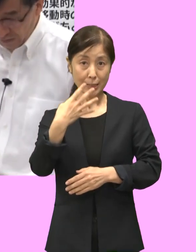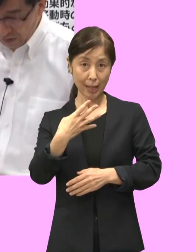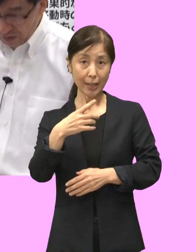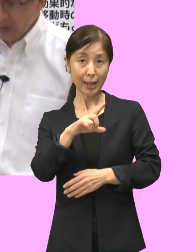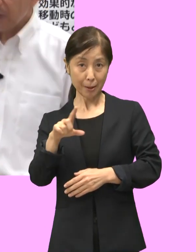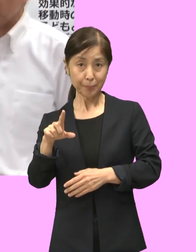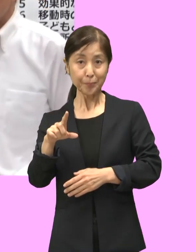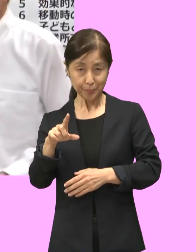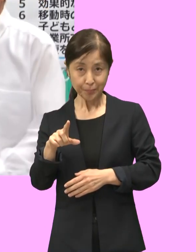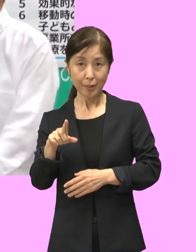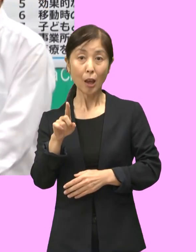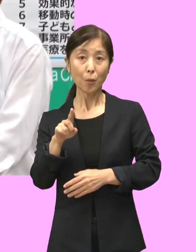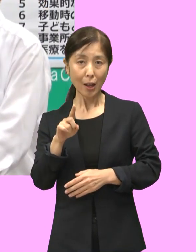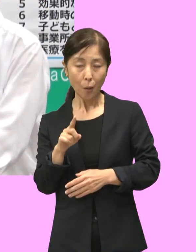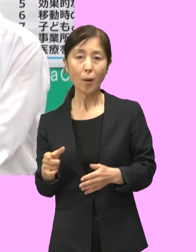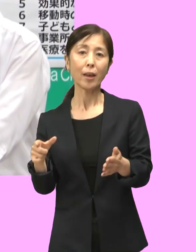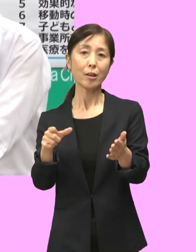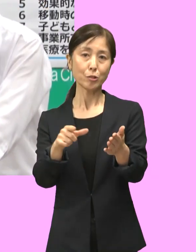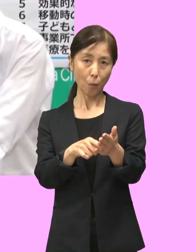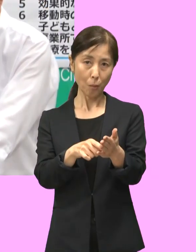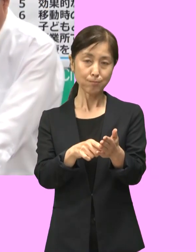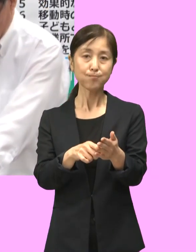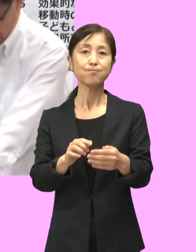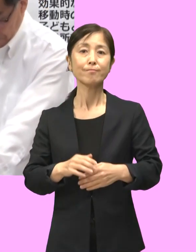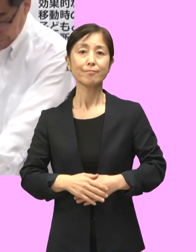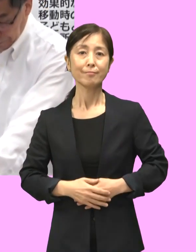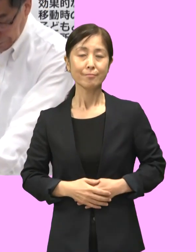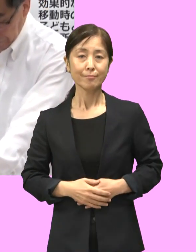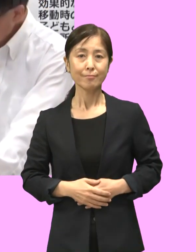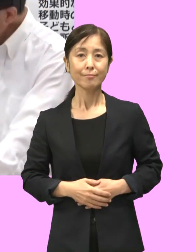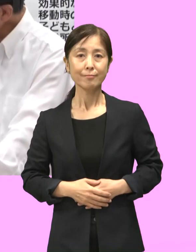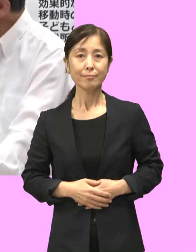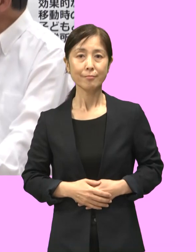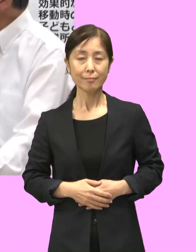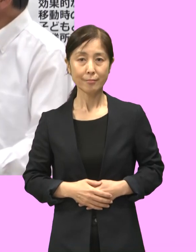1,793万4,000円となりましたので、これを計上しております。